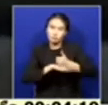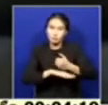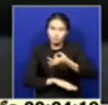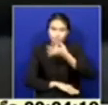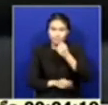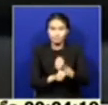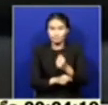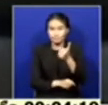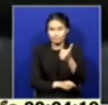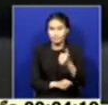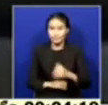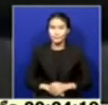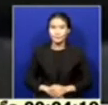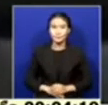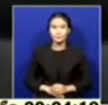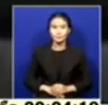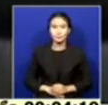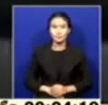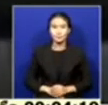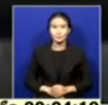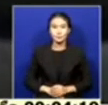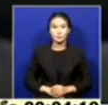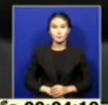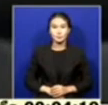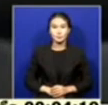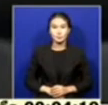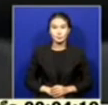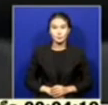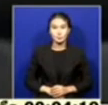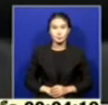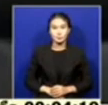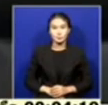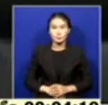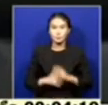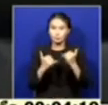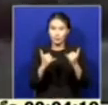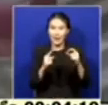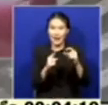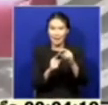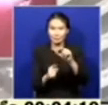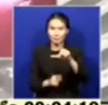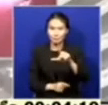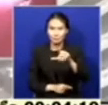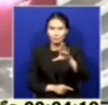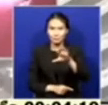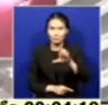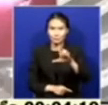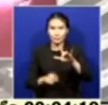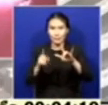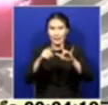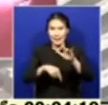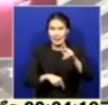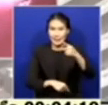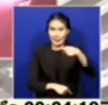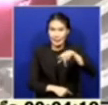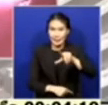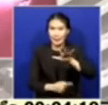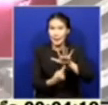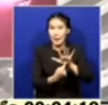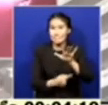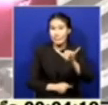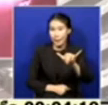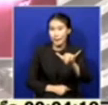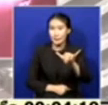แต่งตั้งให้เป็นกงสุลกิตติมศักดิ์ไม่เช่นนั้นก็จะเป็นกงสุลอาชีพไปเลยก็คือผู้ที่มาทำหน้า